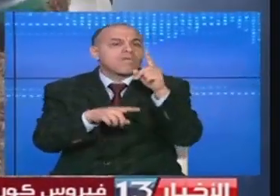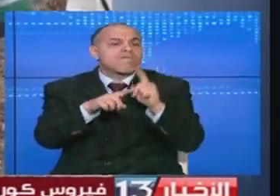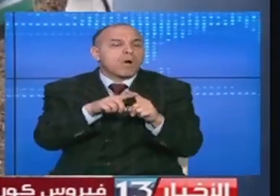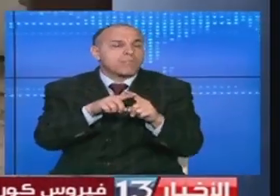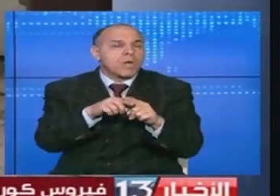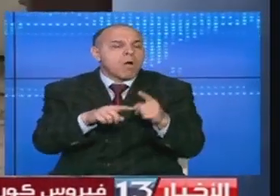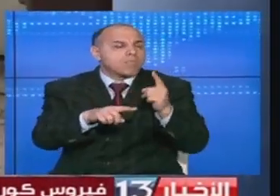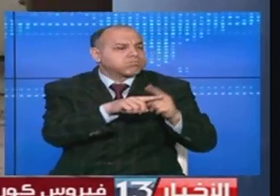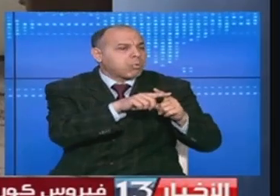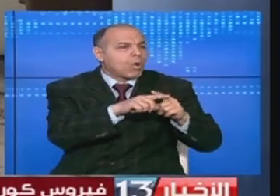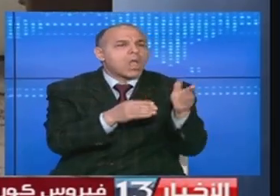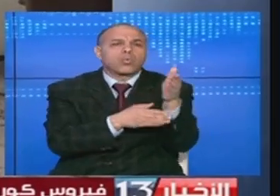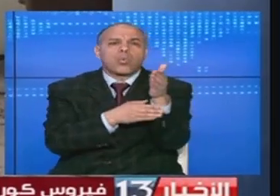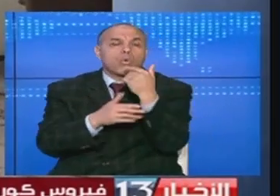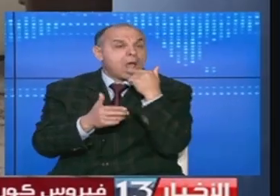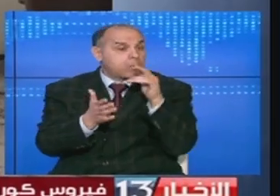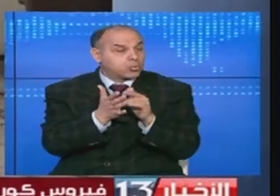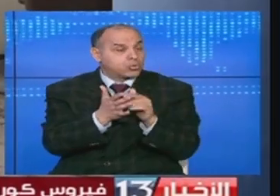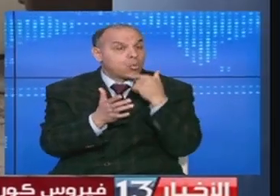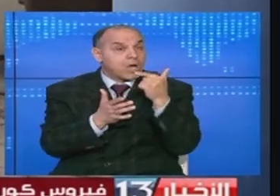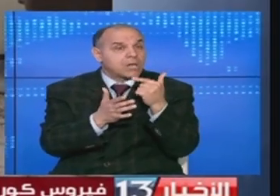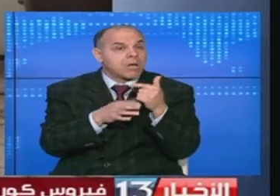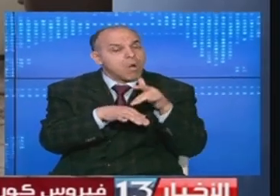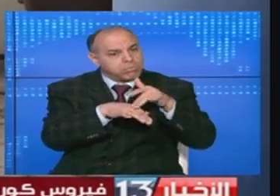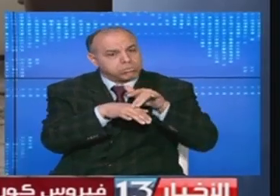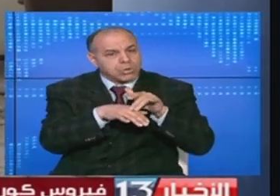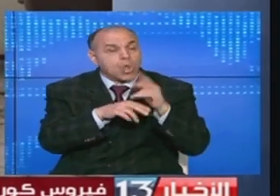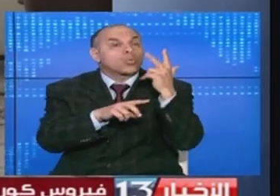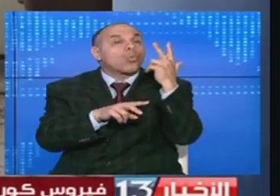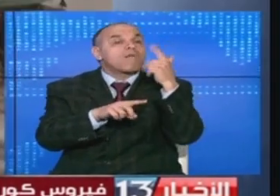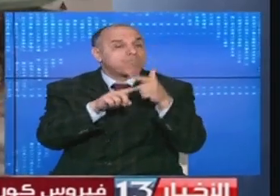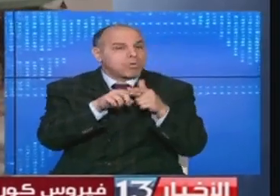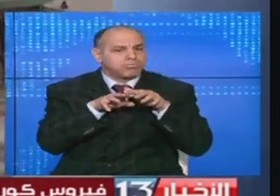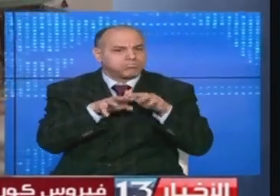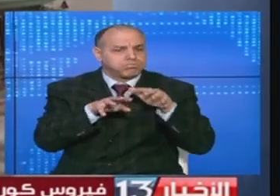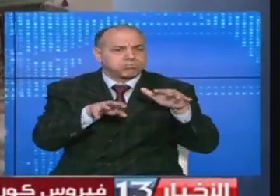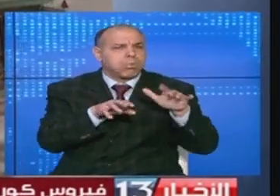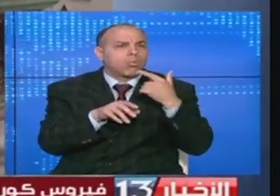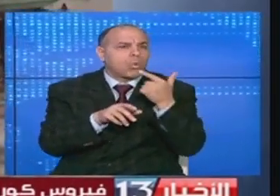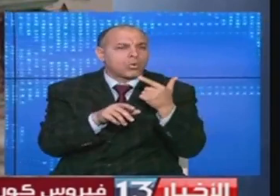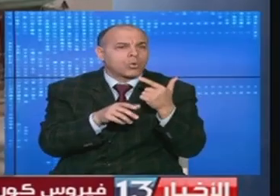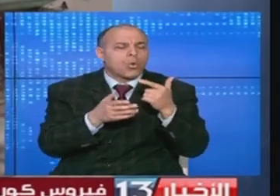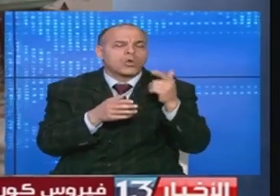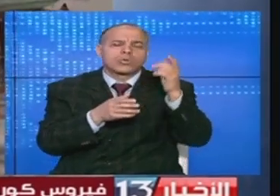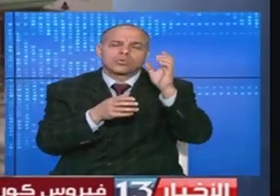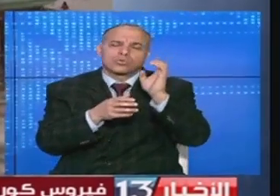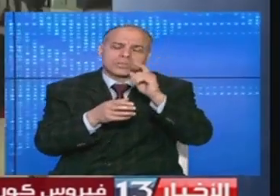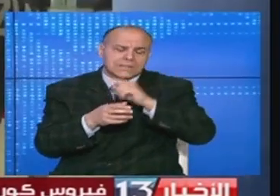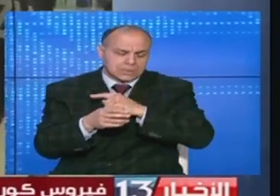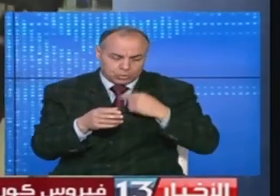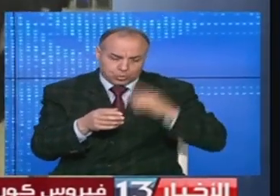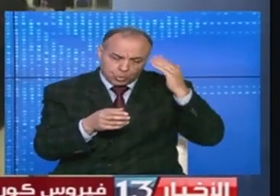تضاعف عدد البلدان التي وصل اليها الوباء ثلاث مرات رغم تاره في كوريا الجنوبيه والصين